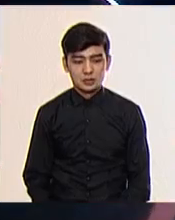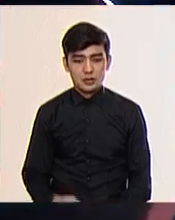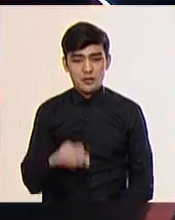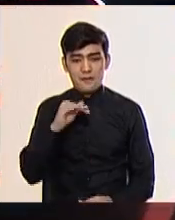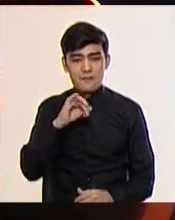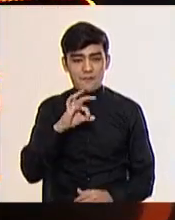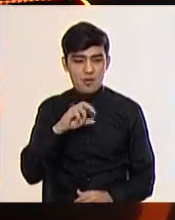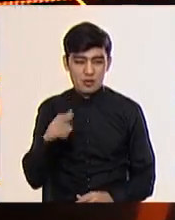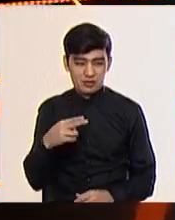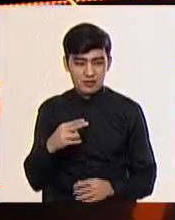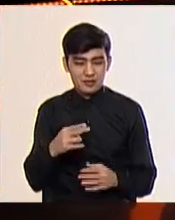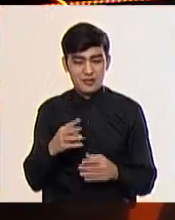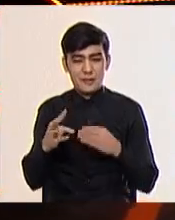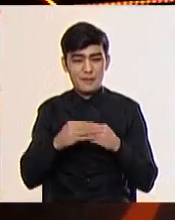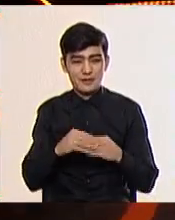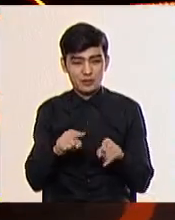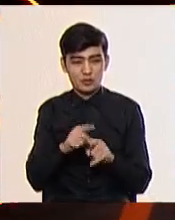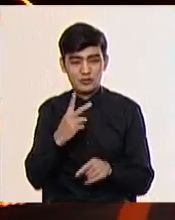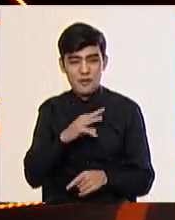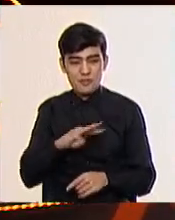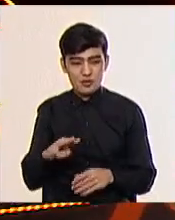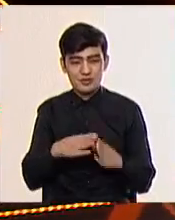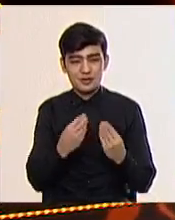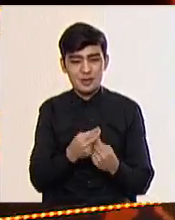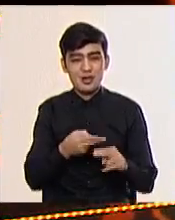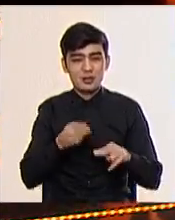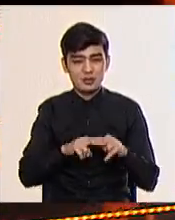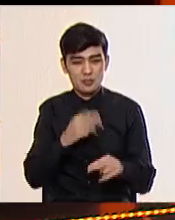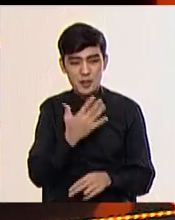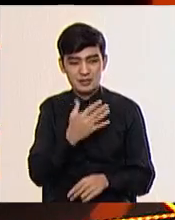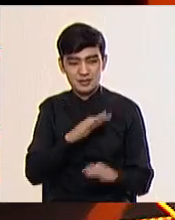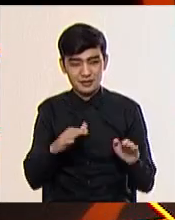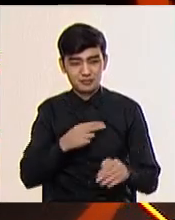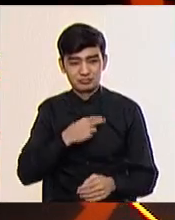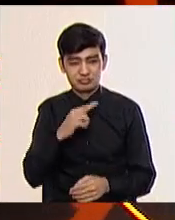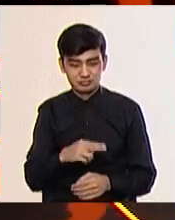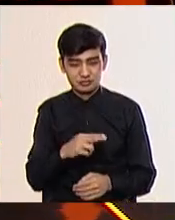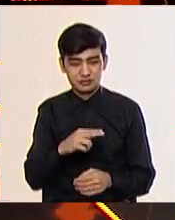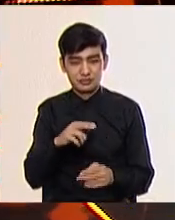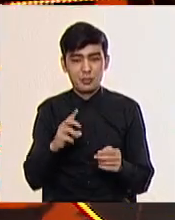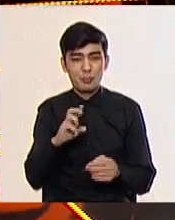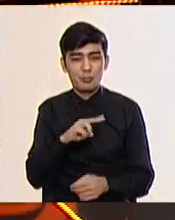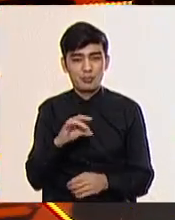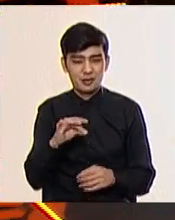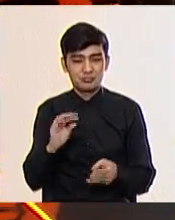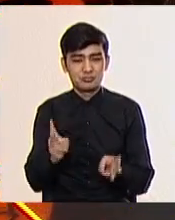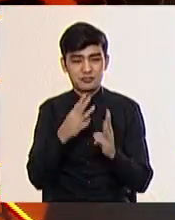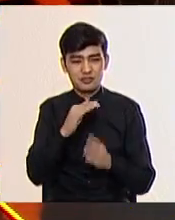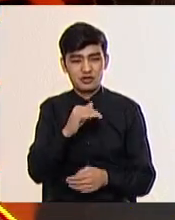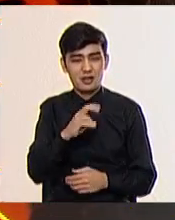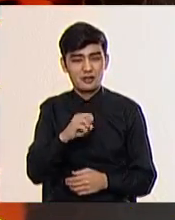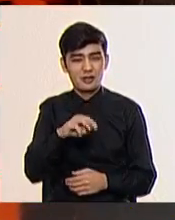Фонд «Бергемос» выделит 2 миллиона тенге семье, в которой пятеро детей погибли при пожаре в городе